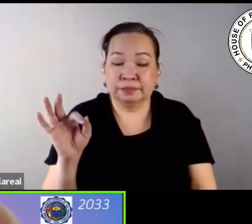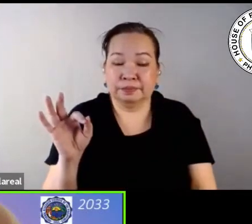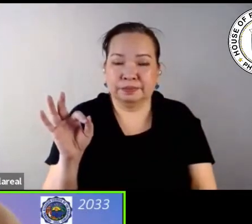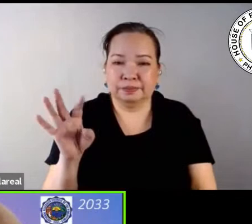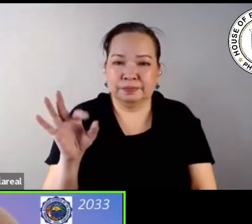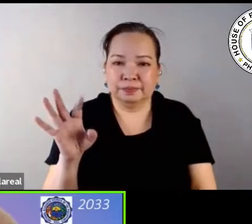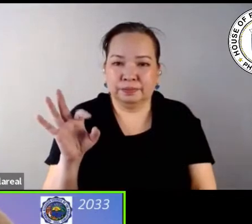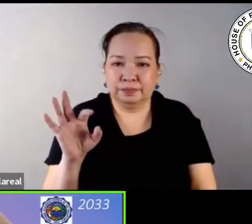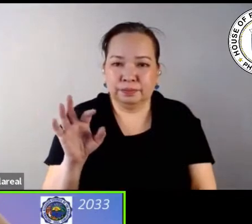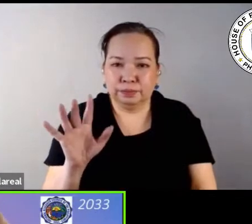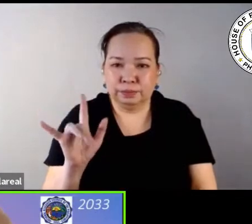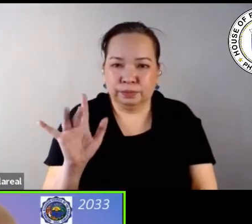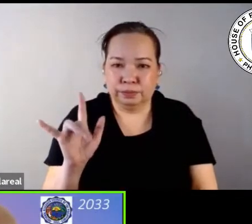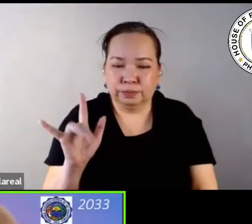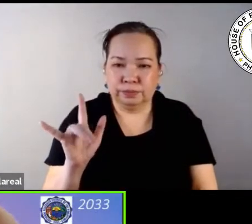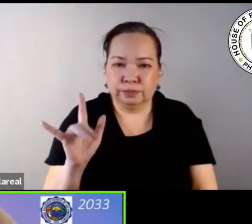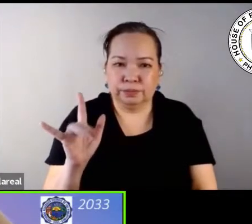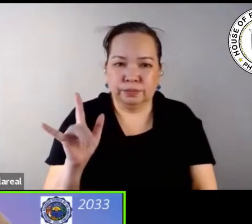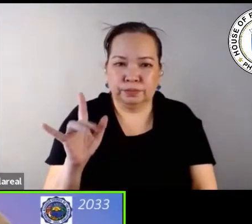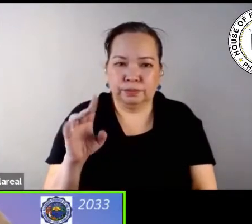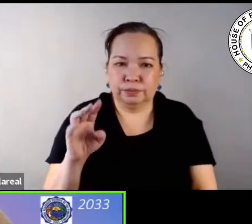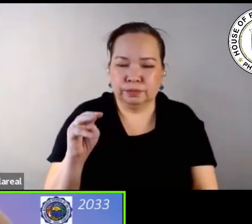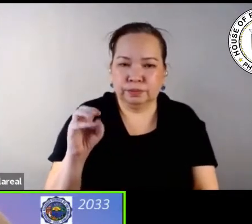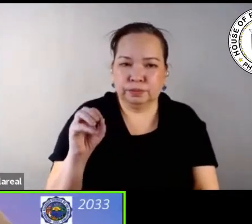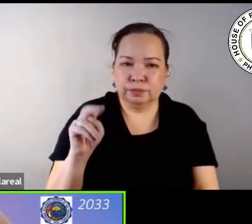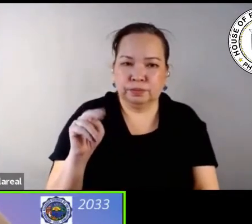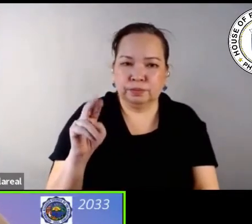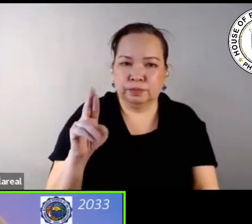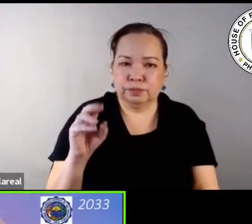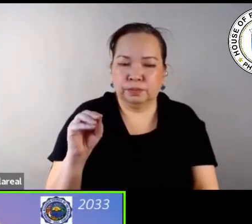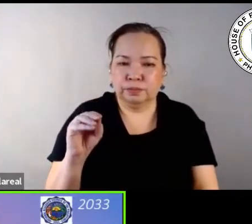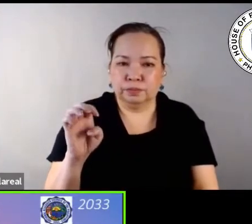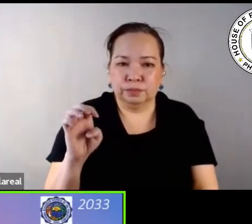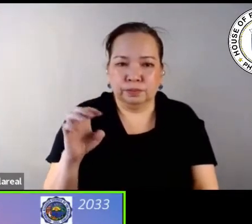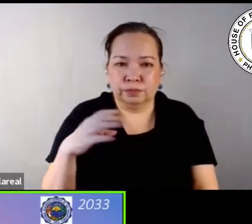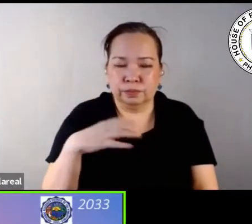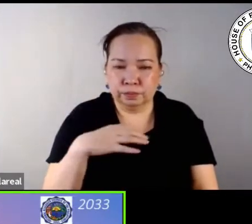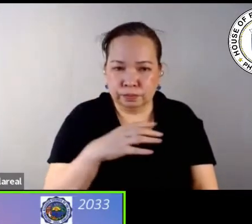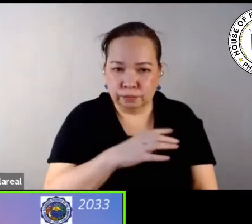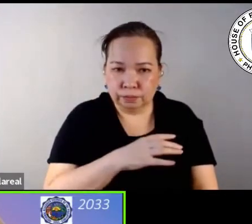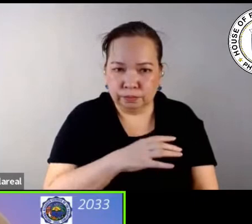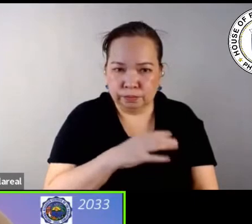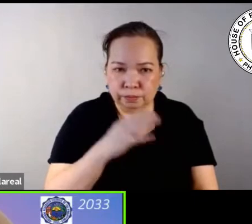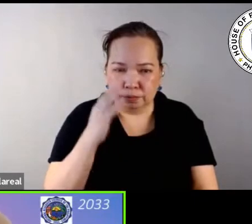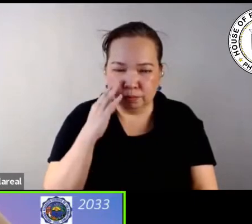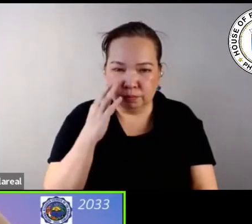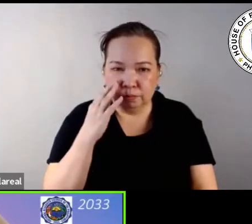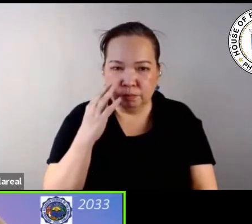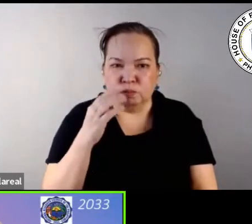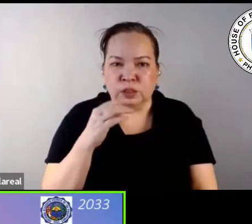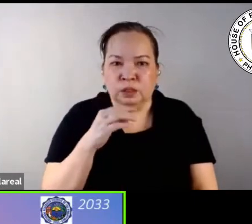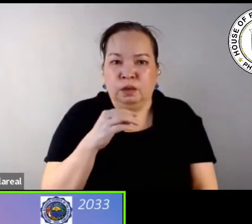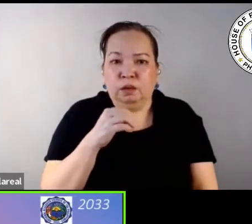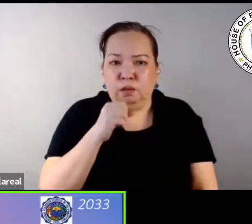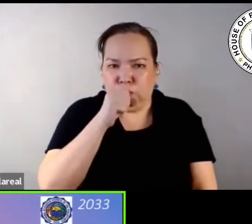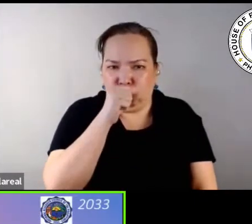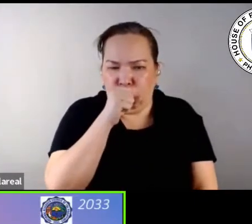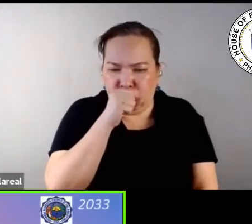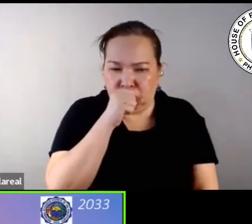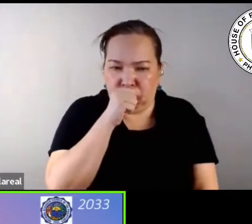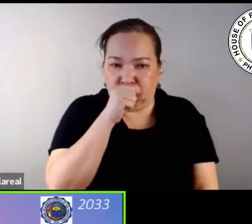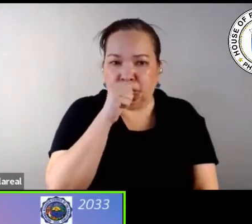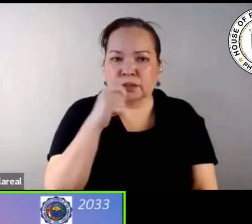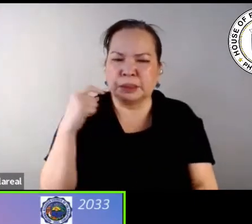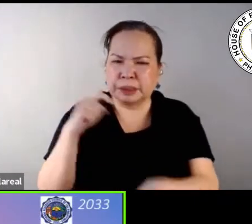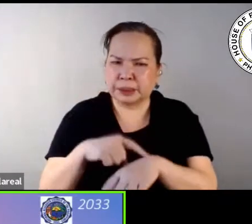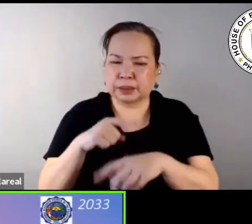1925, Monroe Commission. Alam siguro ng marami sa atin dito, panahon pa po ito ng mga Amerikano, natuklasan